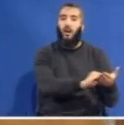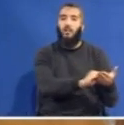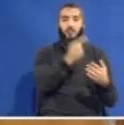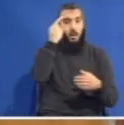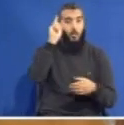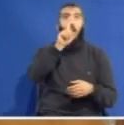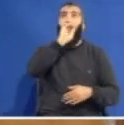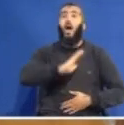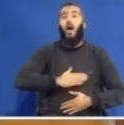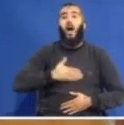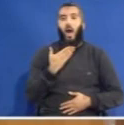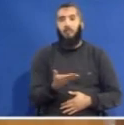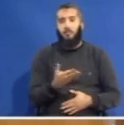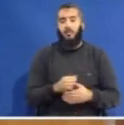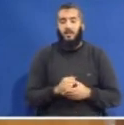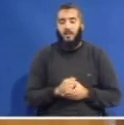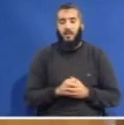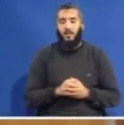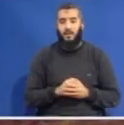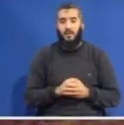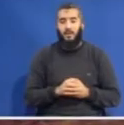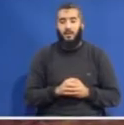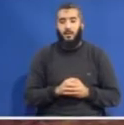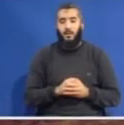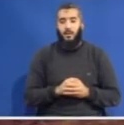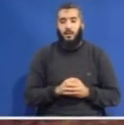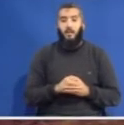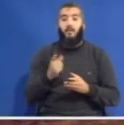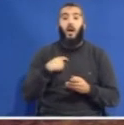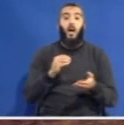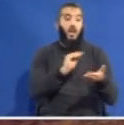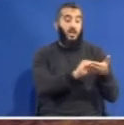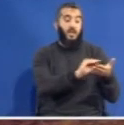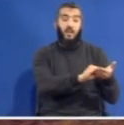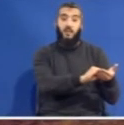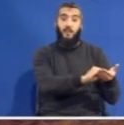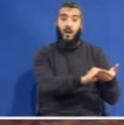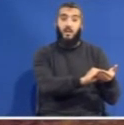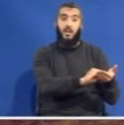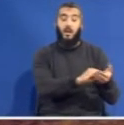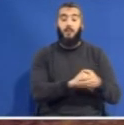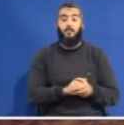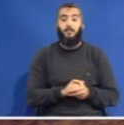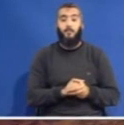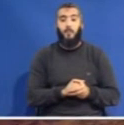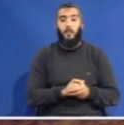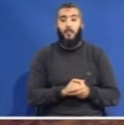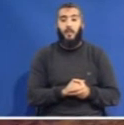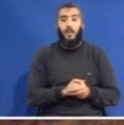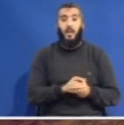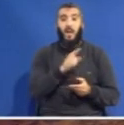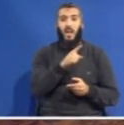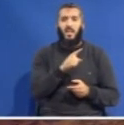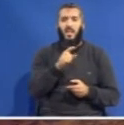حتى تنفقوا مما تحبون. فالإنفاق من أصعب من الأمور